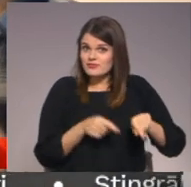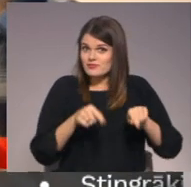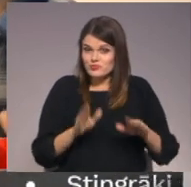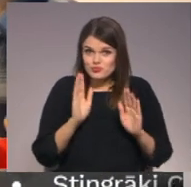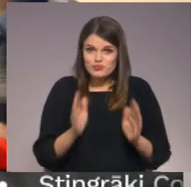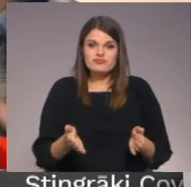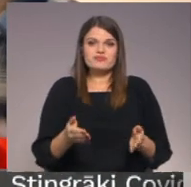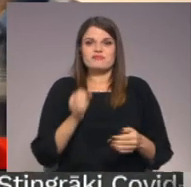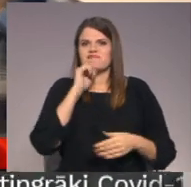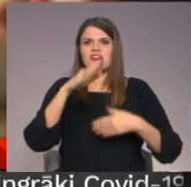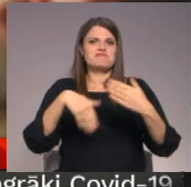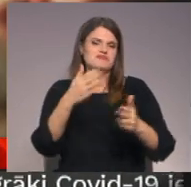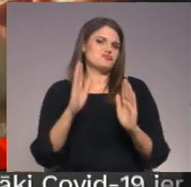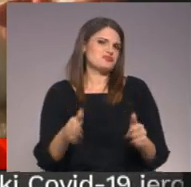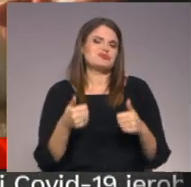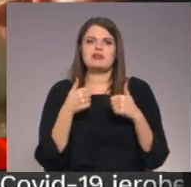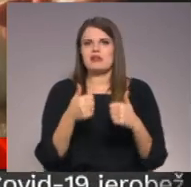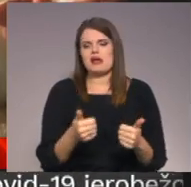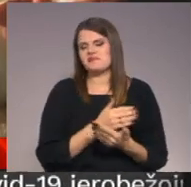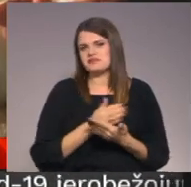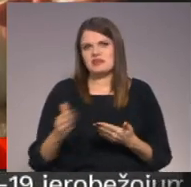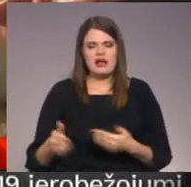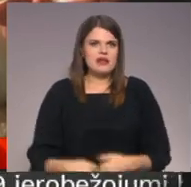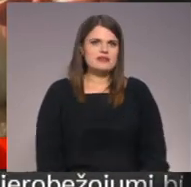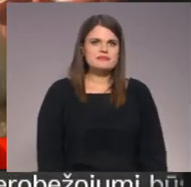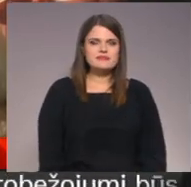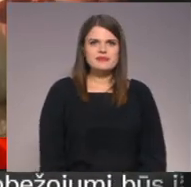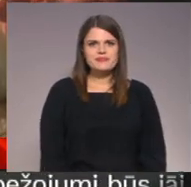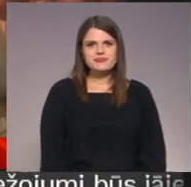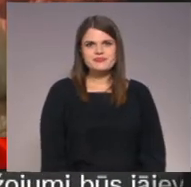tad viss būs kārtībā. Salga Drēmane, Edvīns Sveils, Aizpates televīzija.